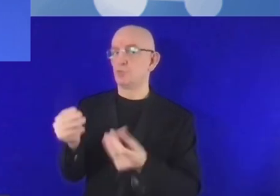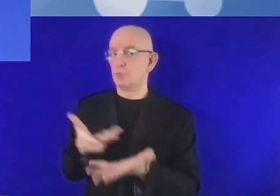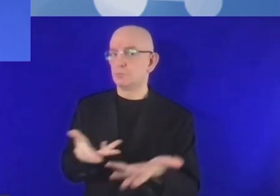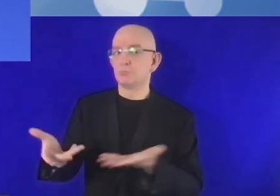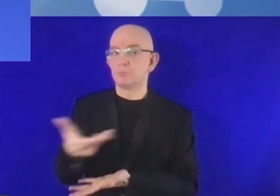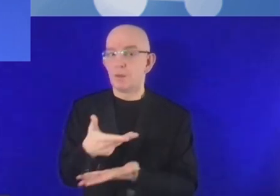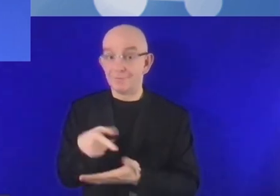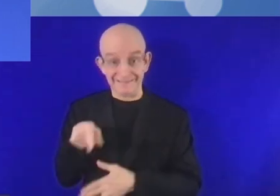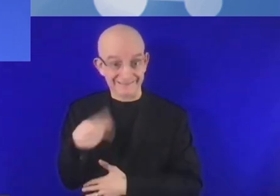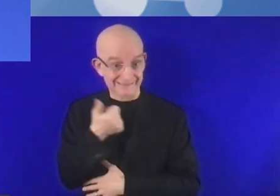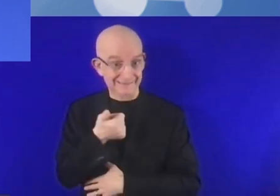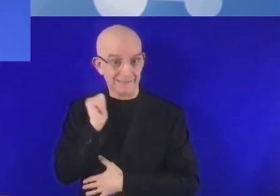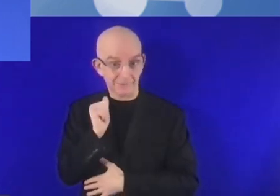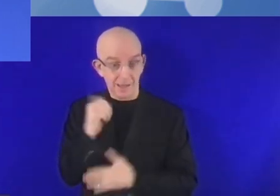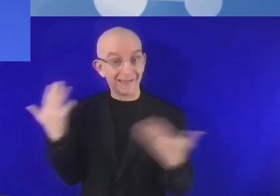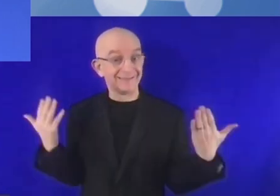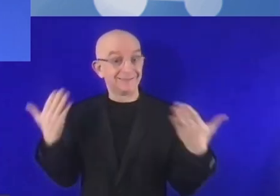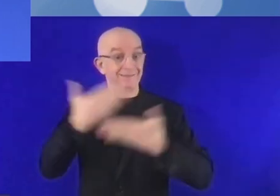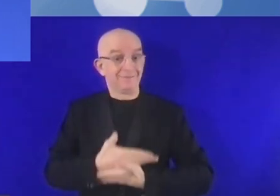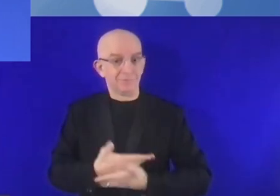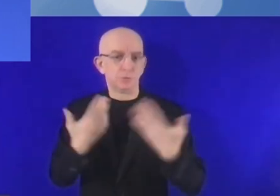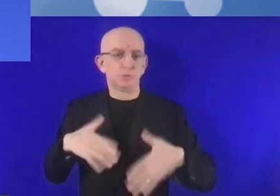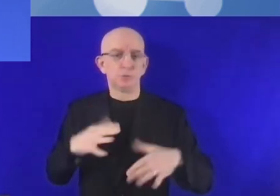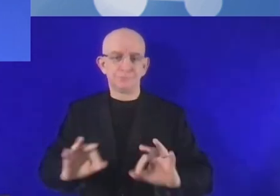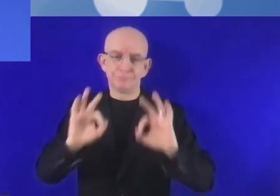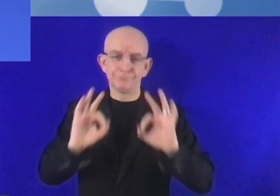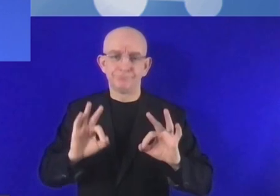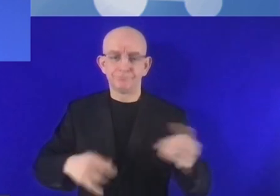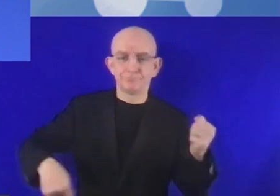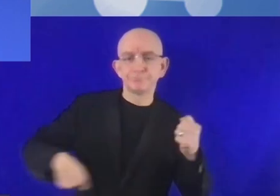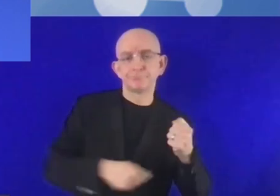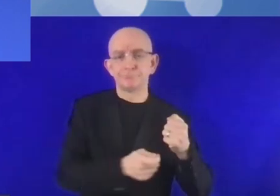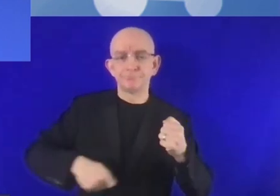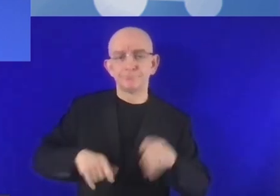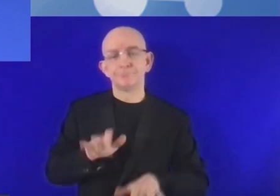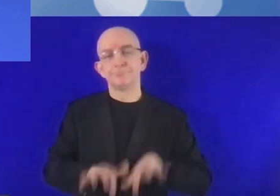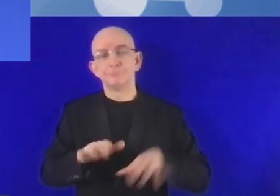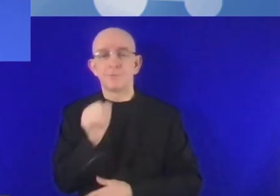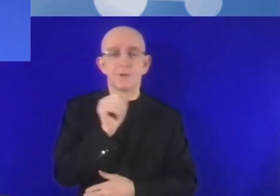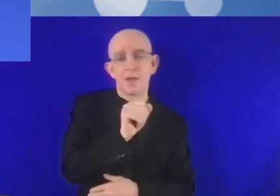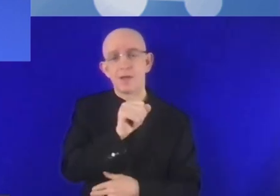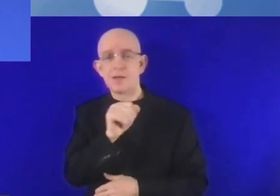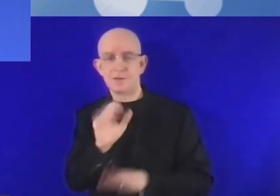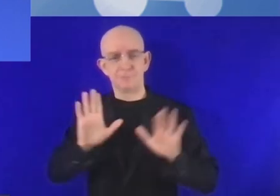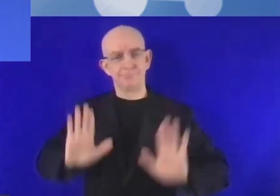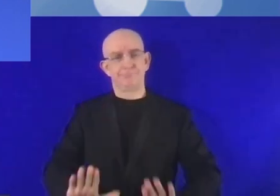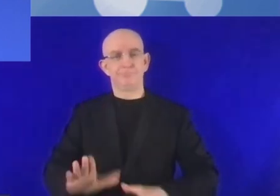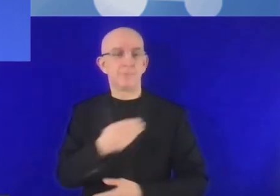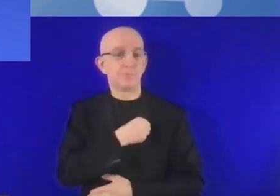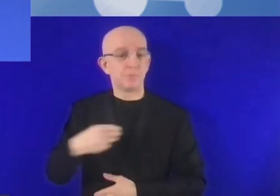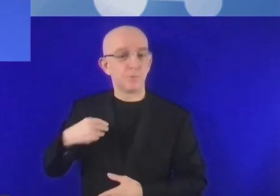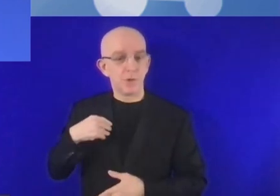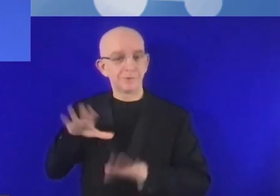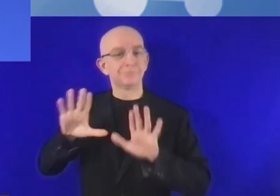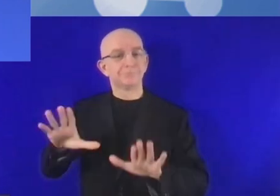Wiele wydań artystów, wiele bardzo ciekawych nowych interpretacji. Także naprawdę bardzo miło spędzony czas, a przed nami jeszcze 4